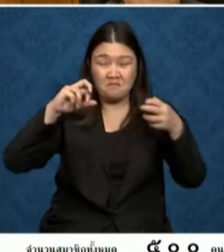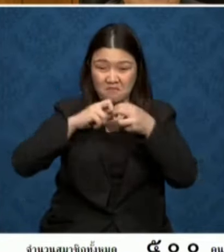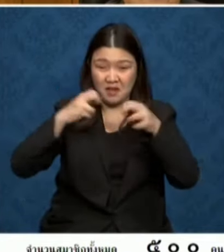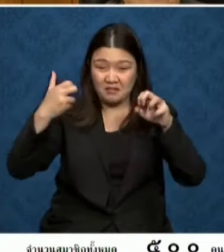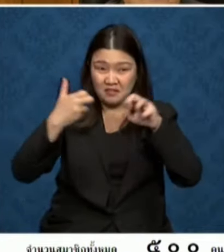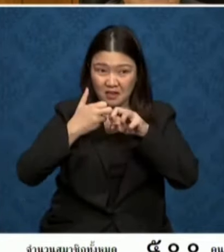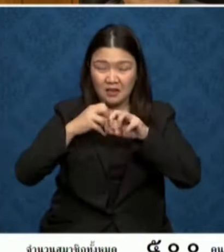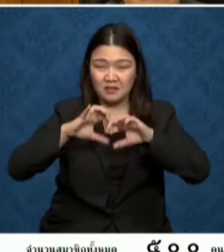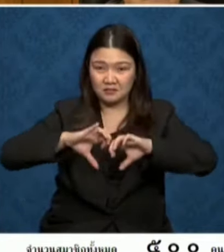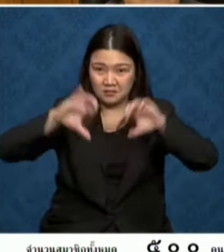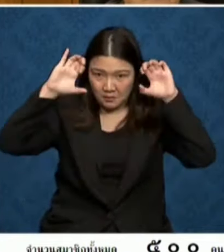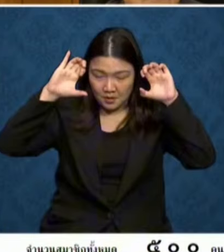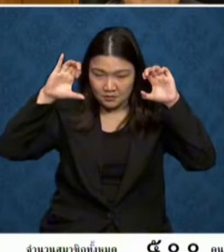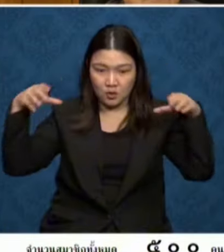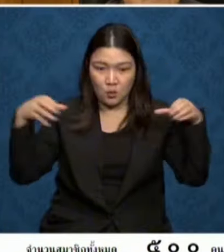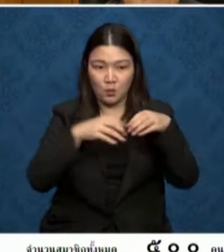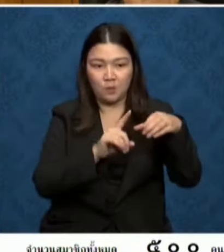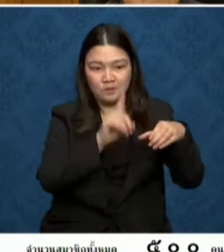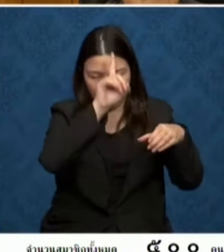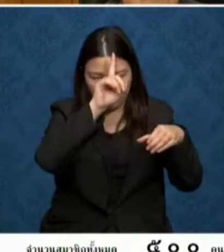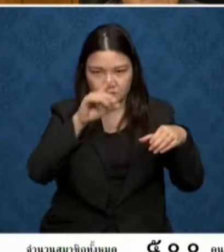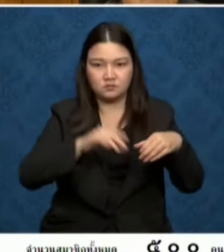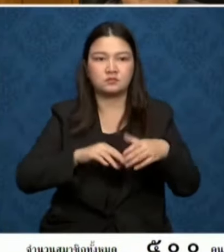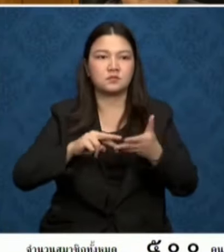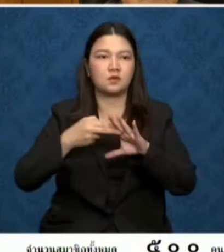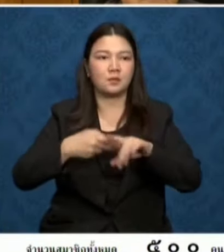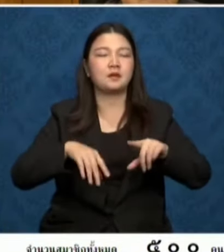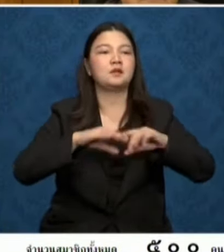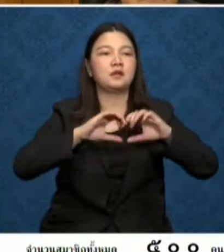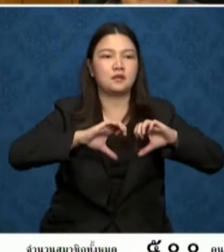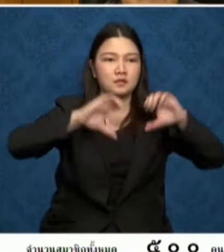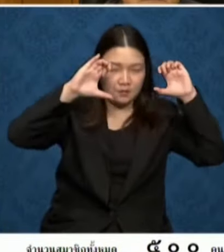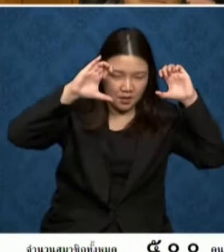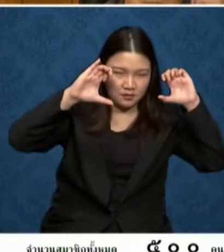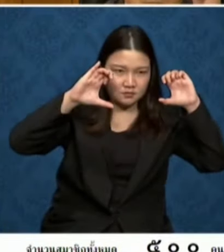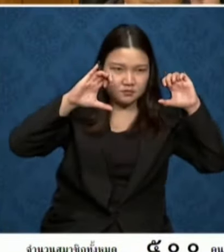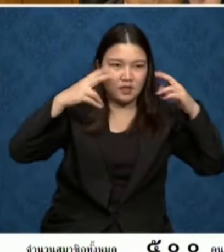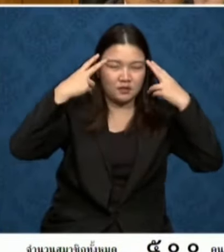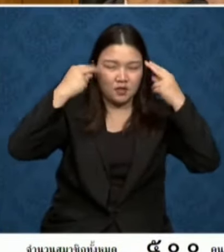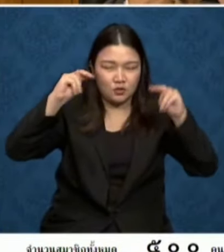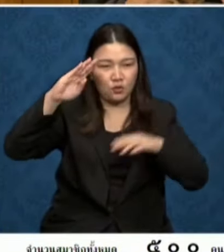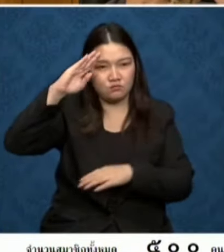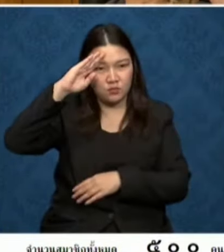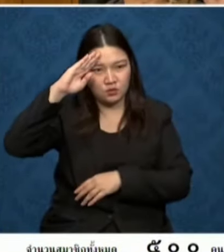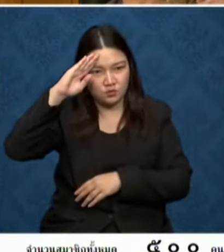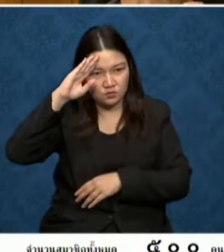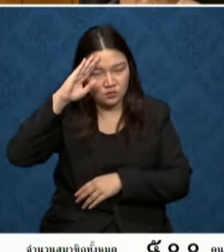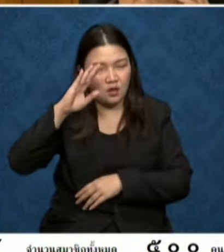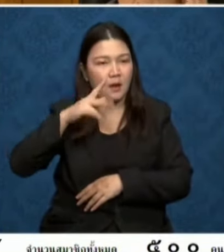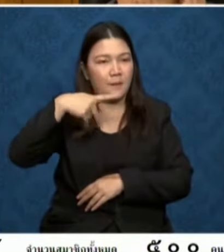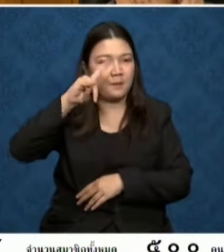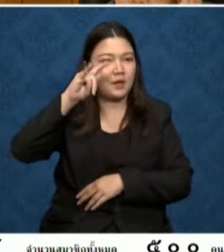เกิดขึ้นจากรัฐบาลชุดนี้หรือจากรัฐบาลท่านพลเอกประยุทธ์เนี่ยมันก็คงไม่ยุติธรรมกับทั้งรั